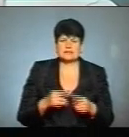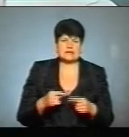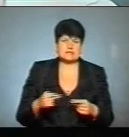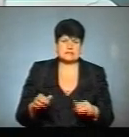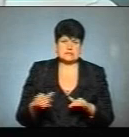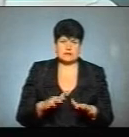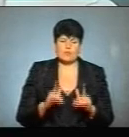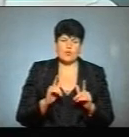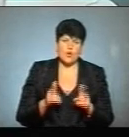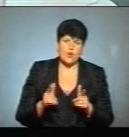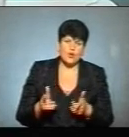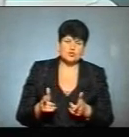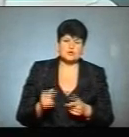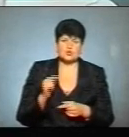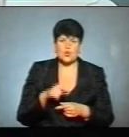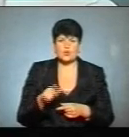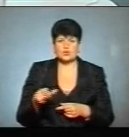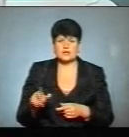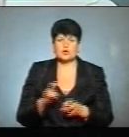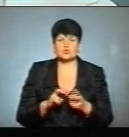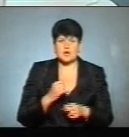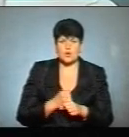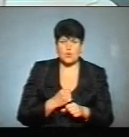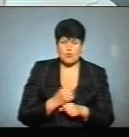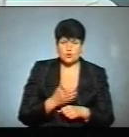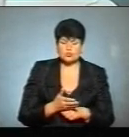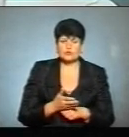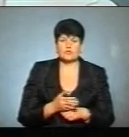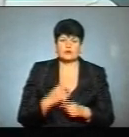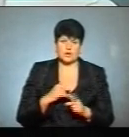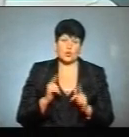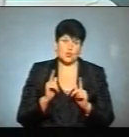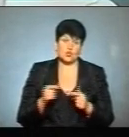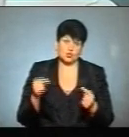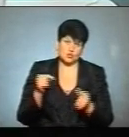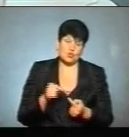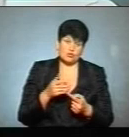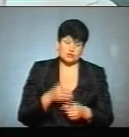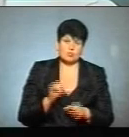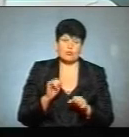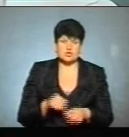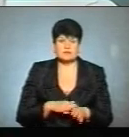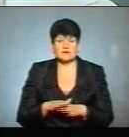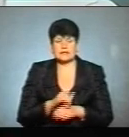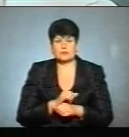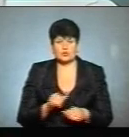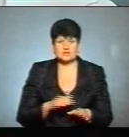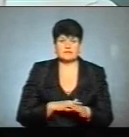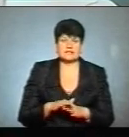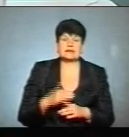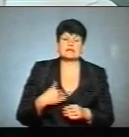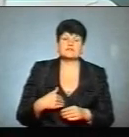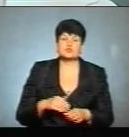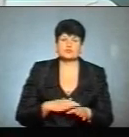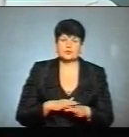заходи погоджуються з тою людиною, яка шукає роботу, і вони узгоджуються, можливо їх виконати, неможливо їх виконати, для чого треба